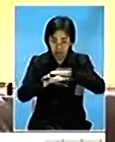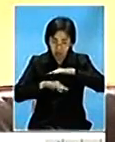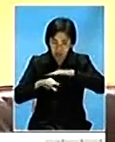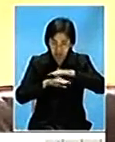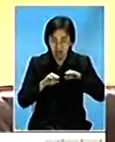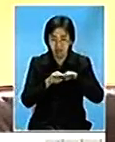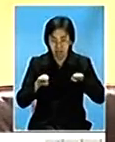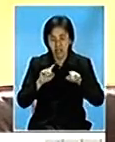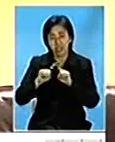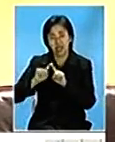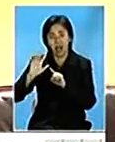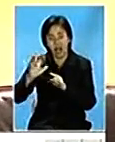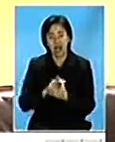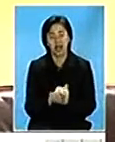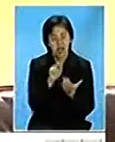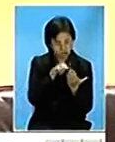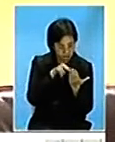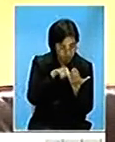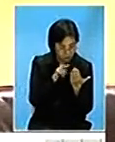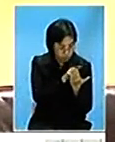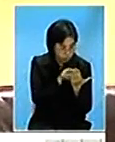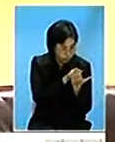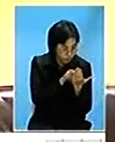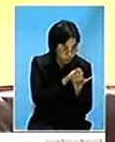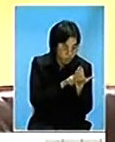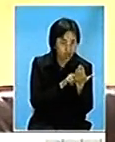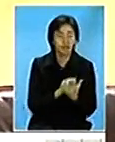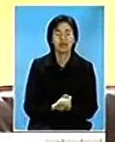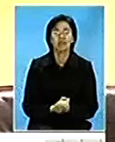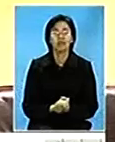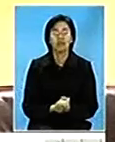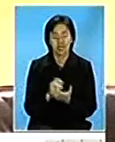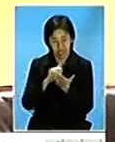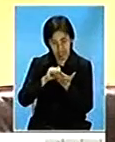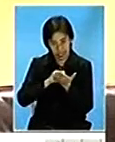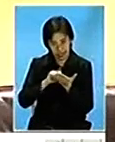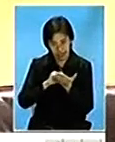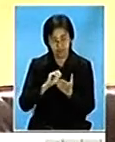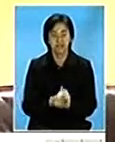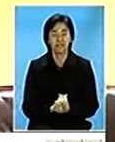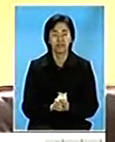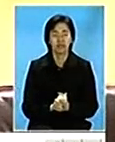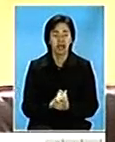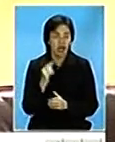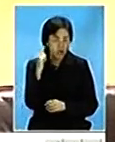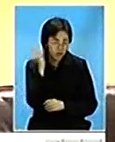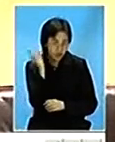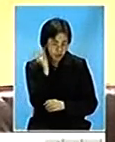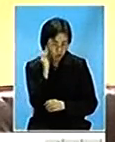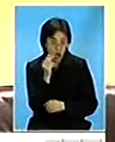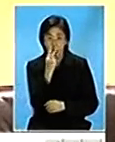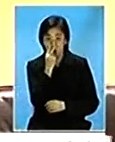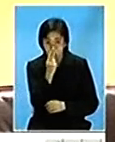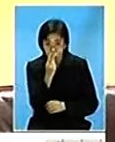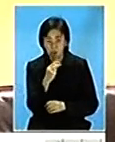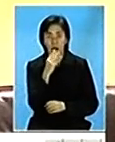ร่งด่วนนะครับไม่ว่าสาระการอ่านนะครับแล้วก็สาระการเขียนสาระการฟังการดูและการ